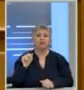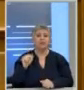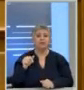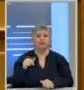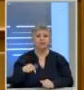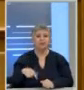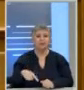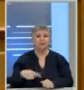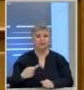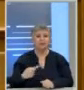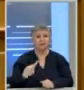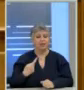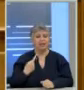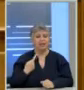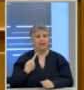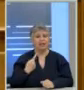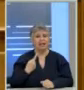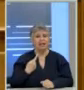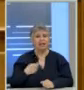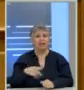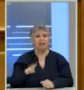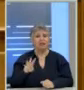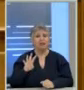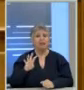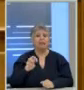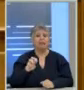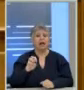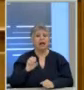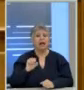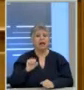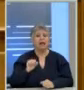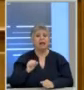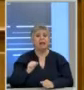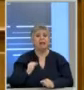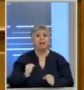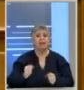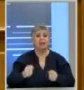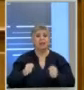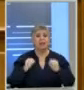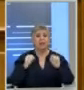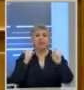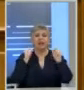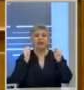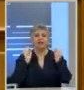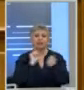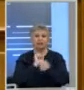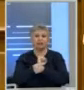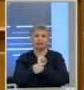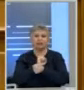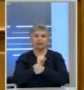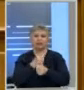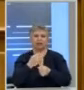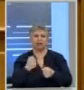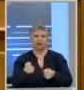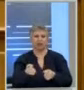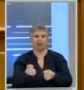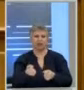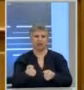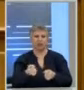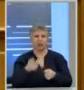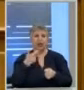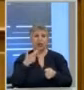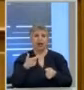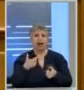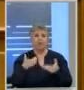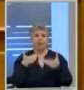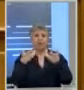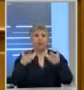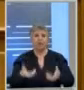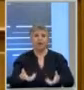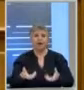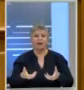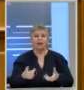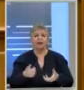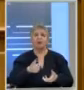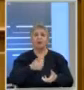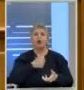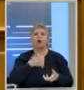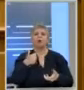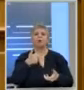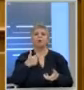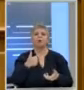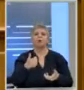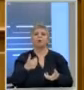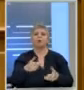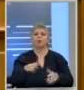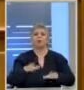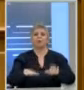140 δεσμευτικές δράσεις. Είναι το πιο βαρύ και στην κυριολεξία, όχι μόνο μεταφορικά. Λοιπόν,